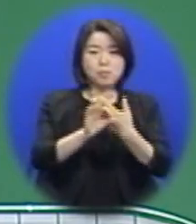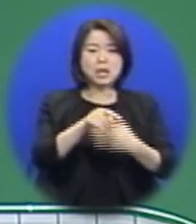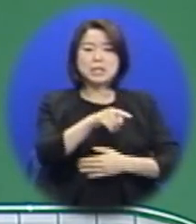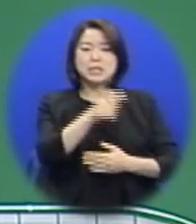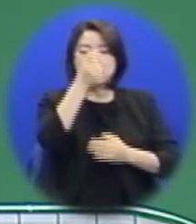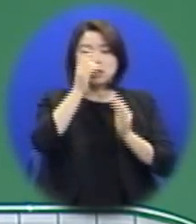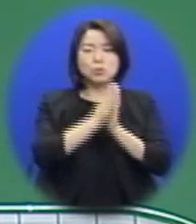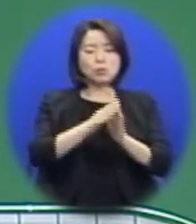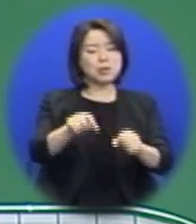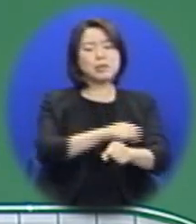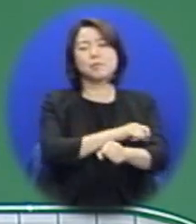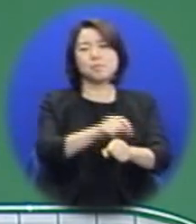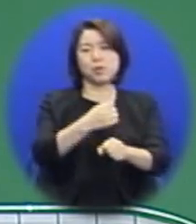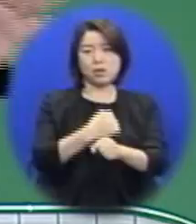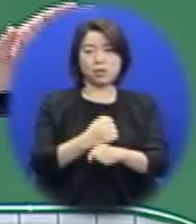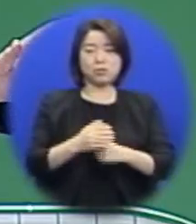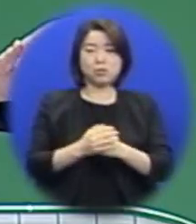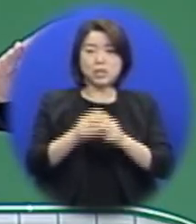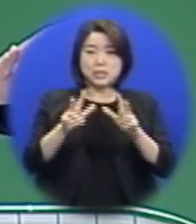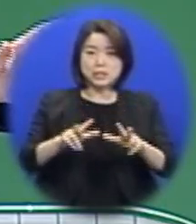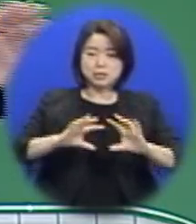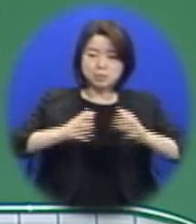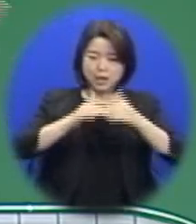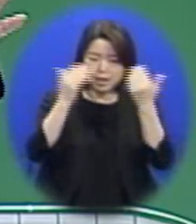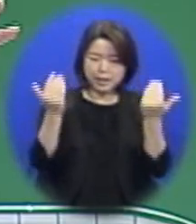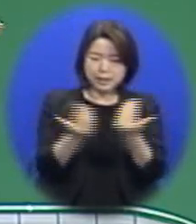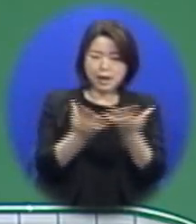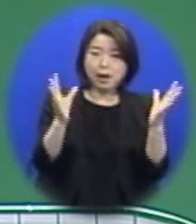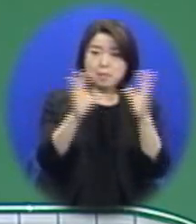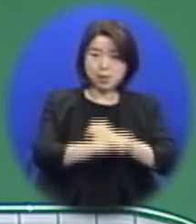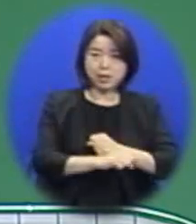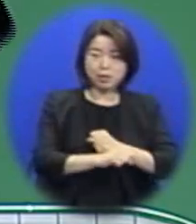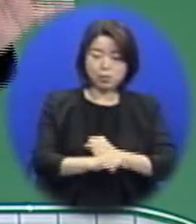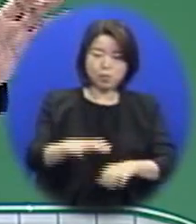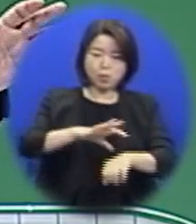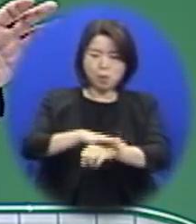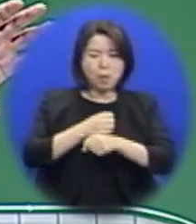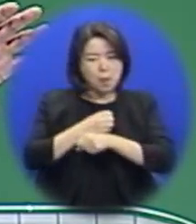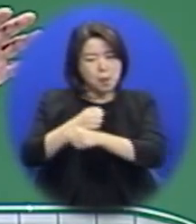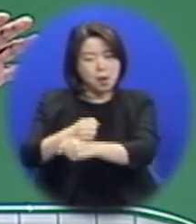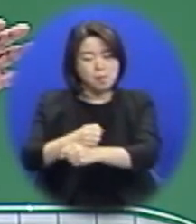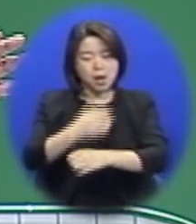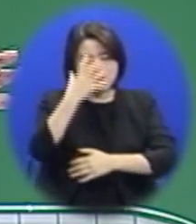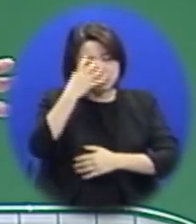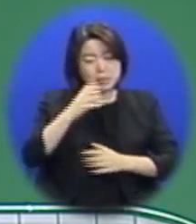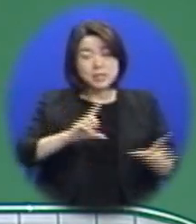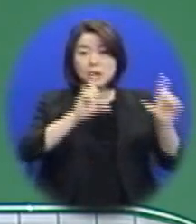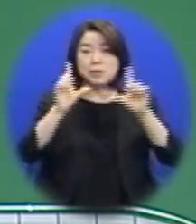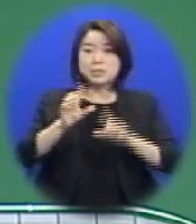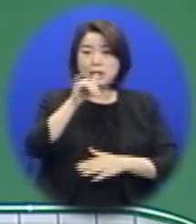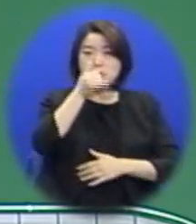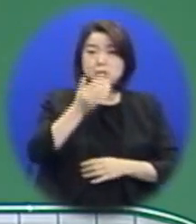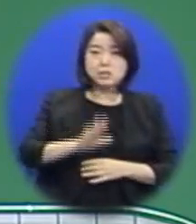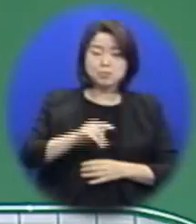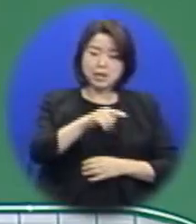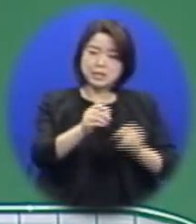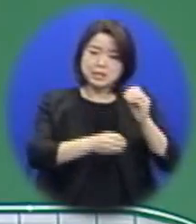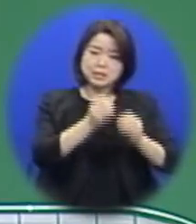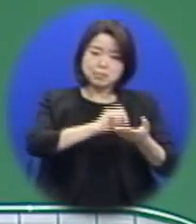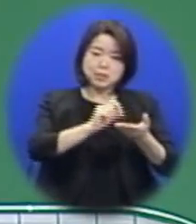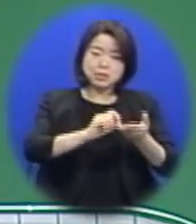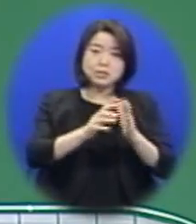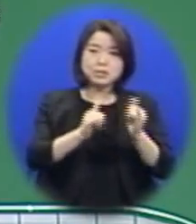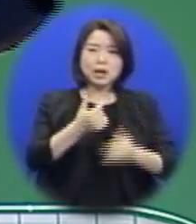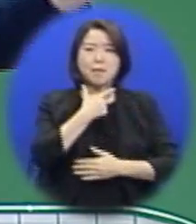특별합니다. 지금 나라가 다 망했고 포로로 잡혀가서 비참한 삶을 살면서도 이 시편 기자의